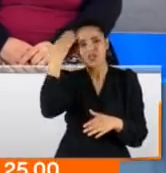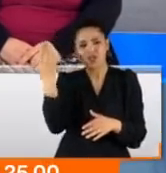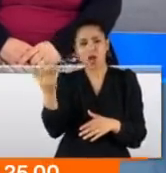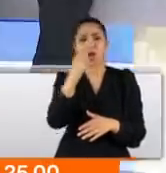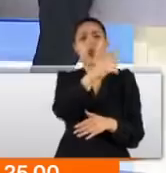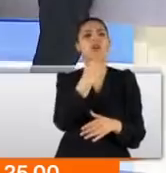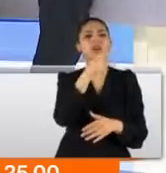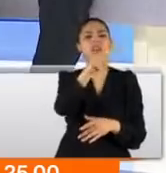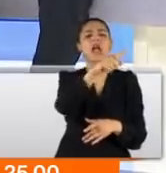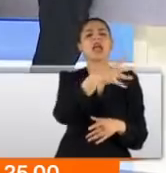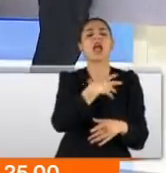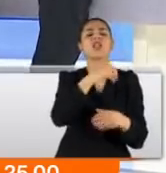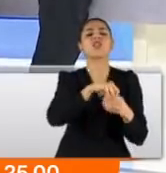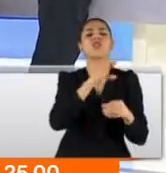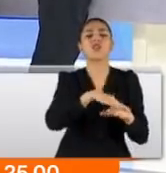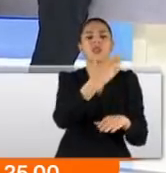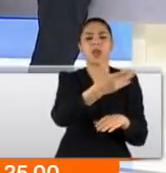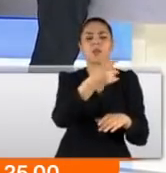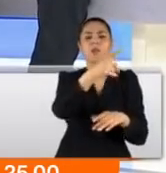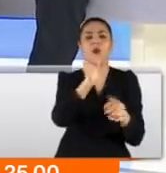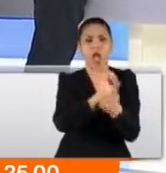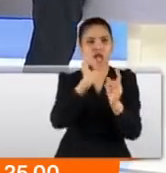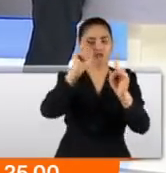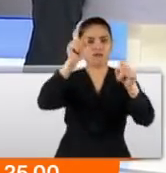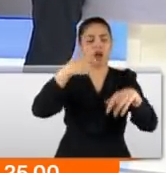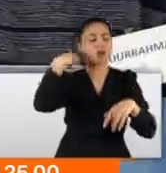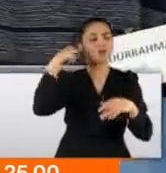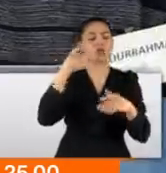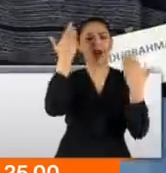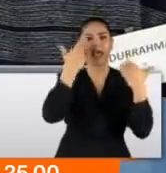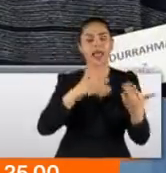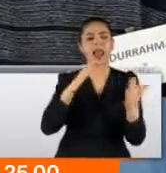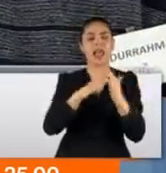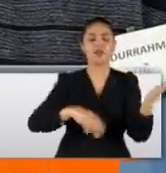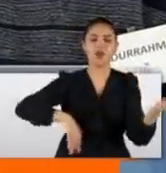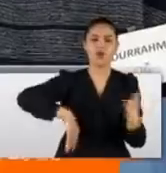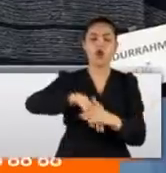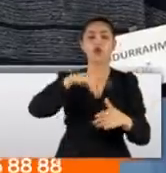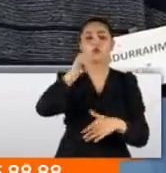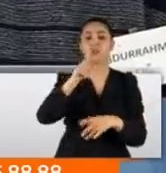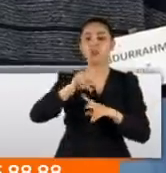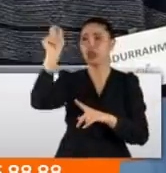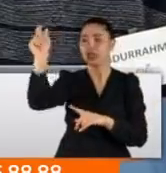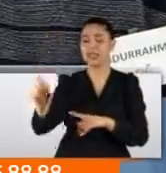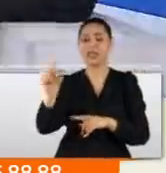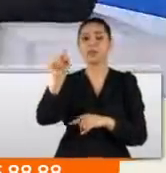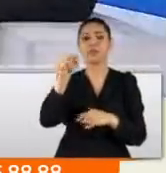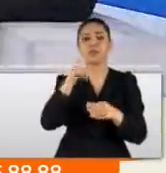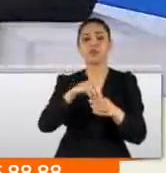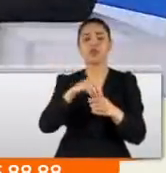için bulmuşsun. Çarpık ilişkiyi fark eden aile Suriyeli gelini evden gönderdi. Ancak İsa Akman bunun için